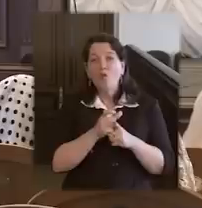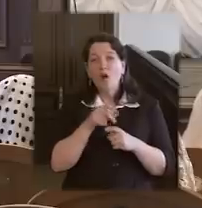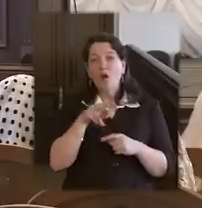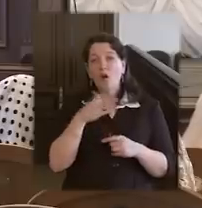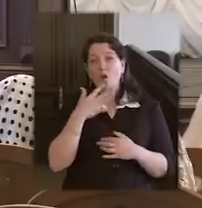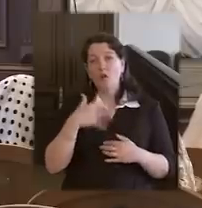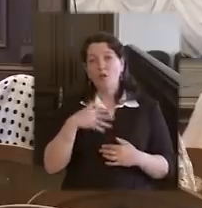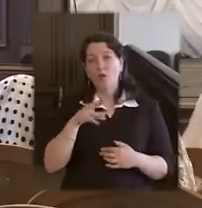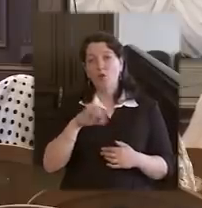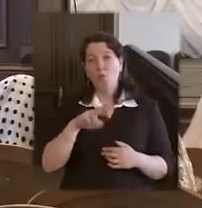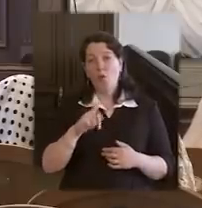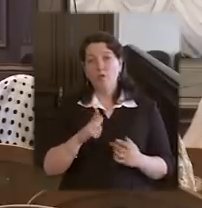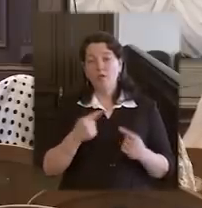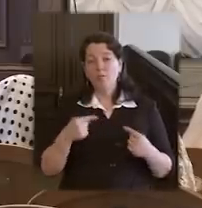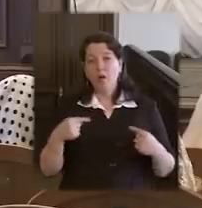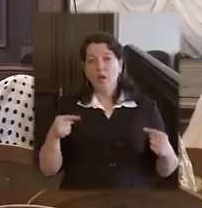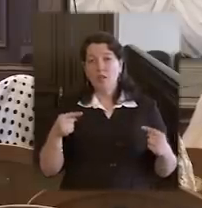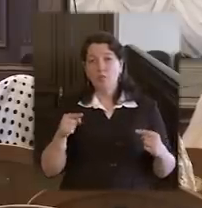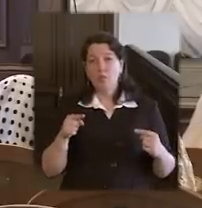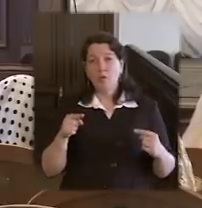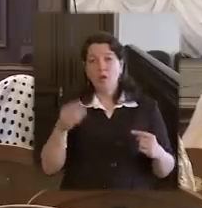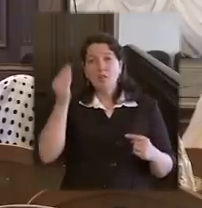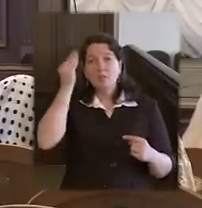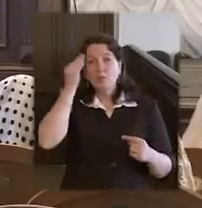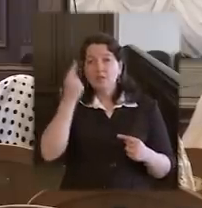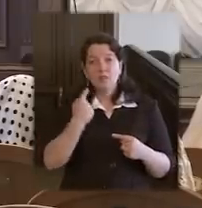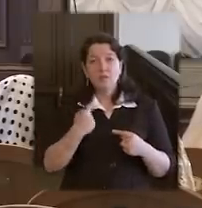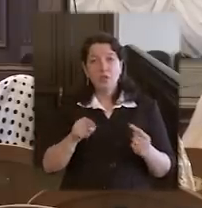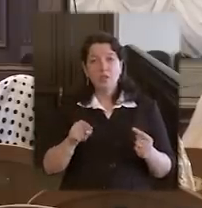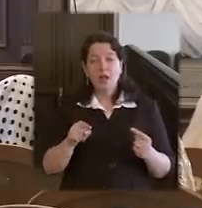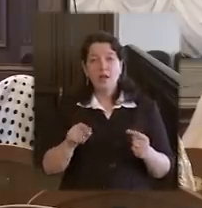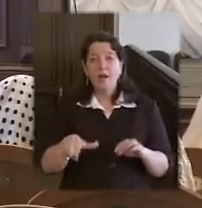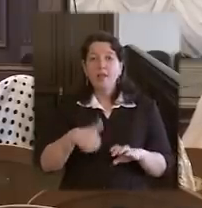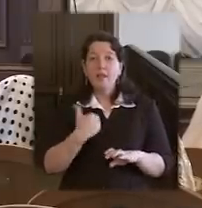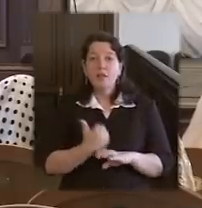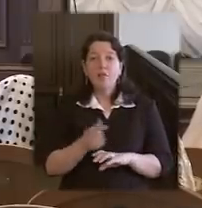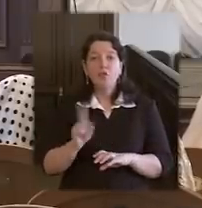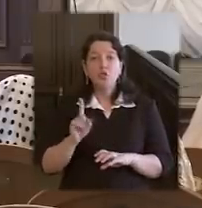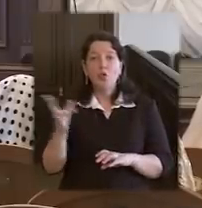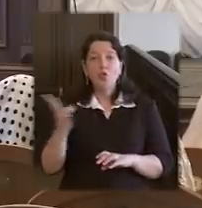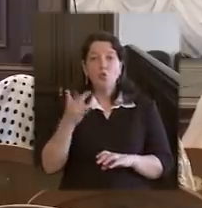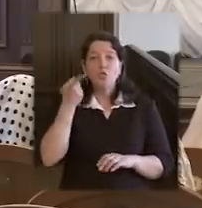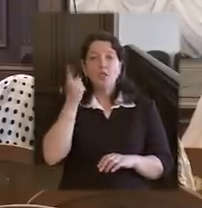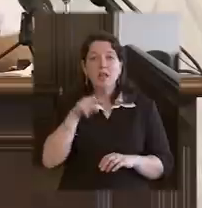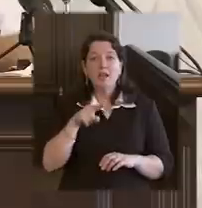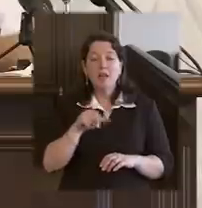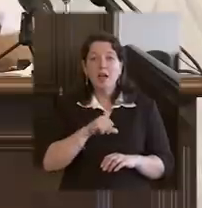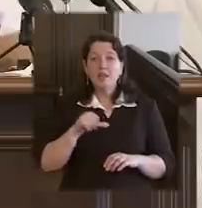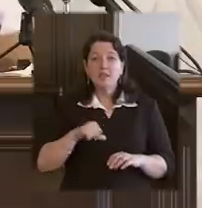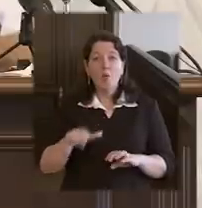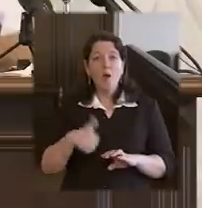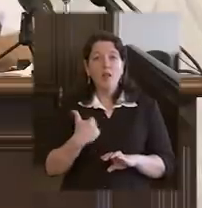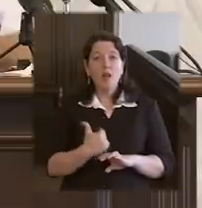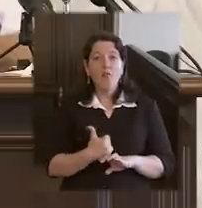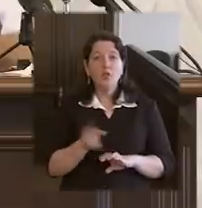ту или иную специфику любви. И вот самое главное из них, то, что надо обязательно знать всем и каждому,